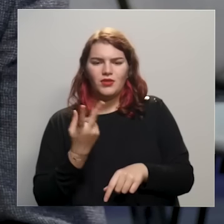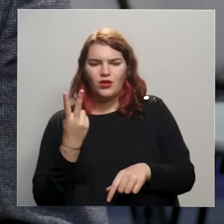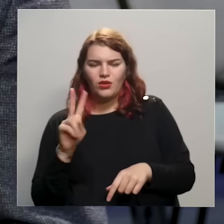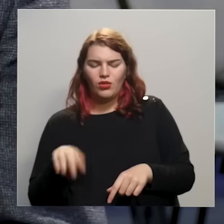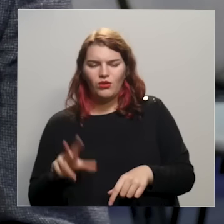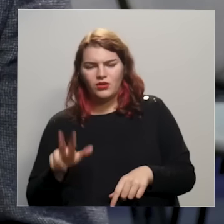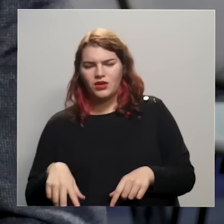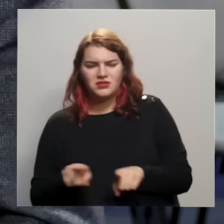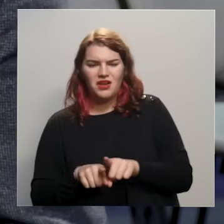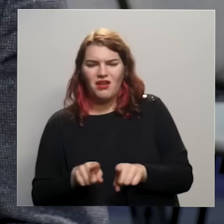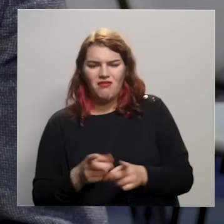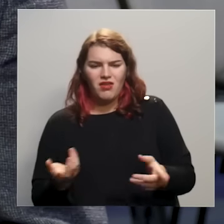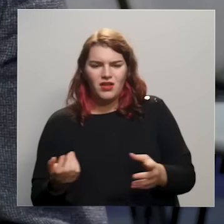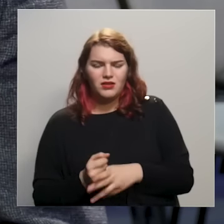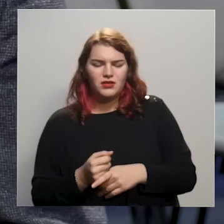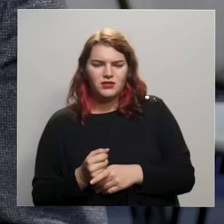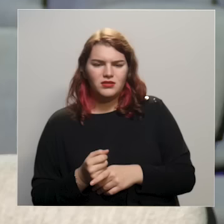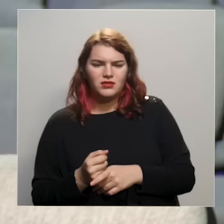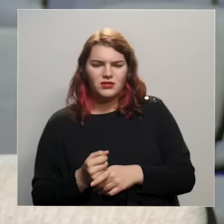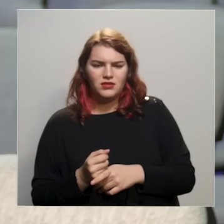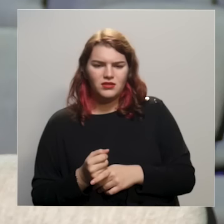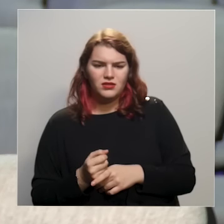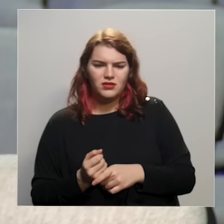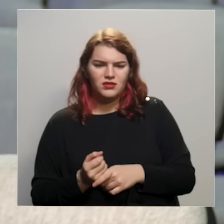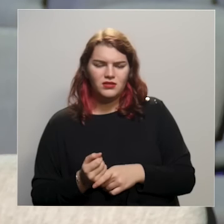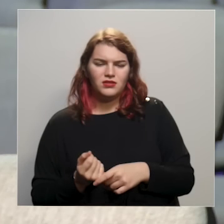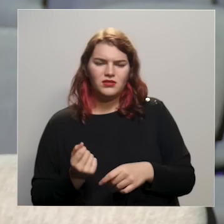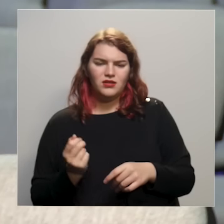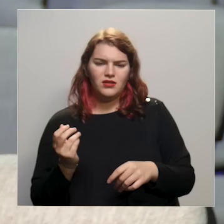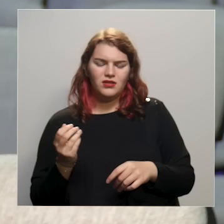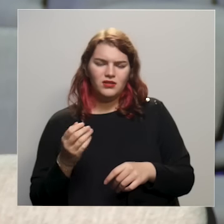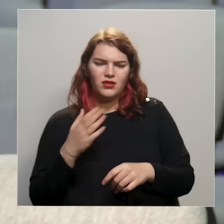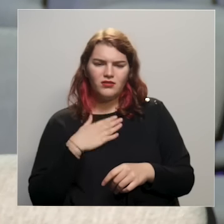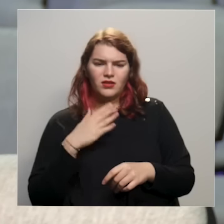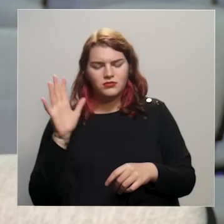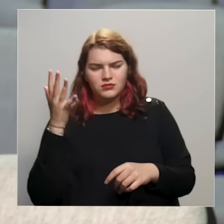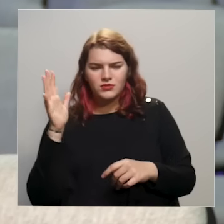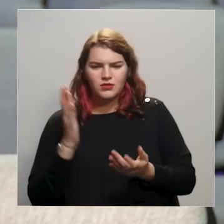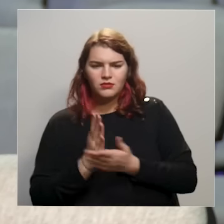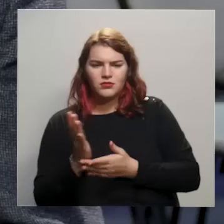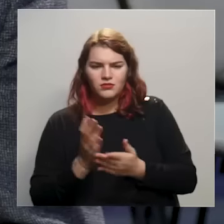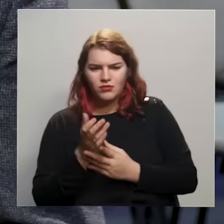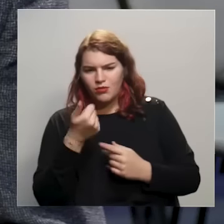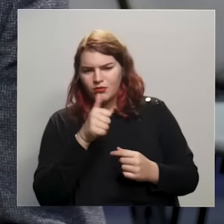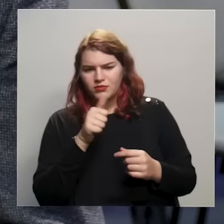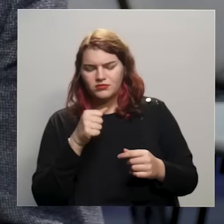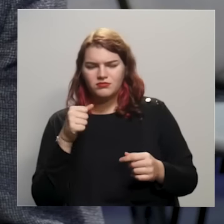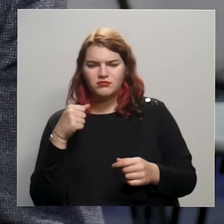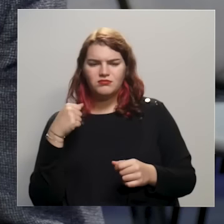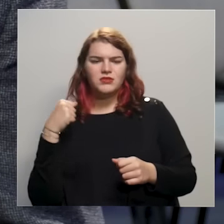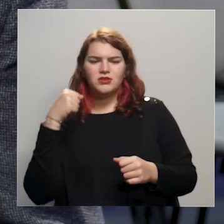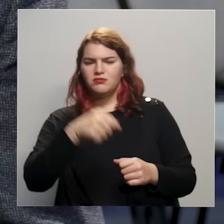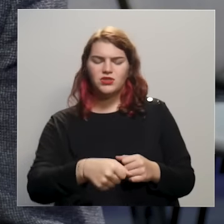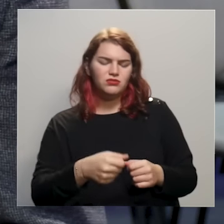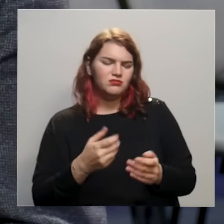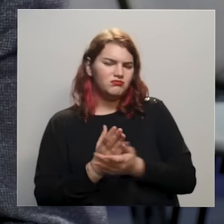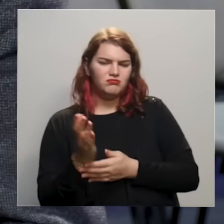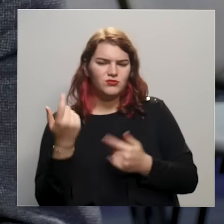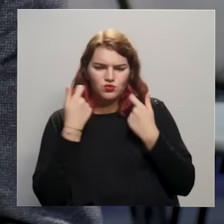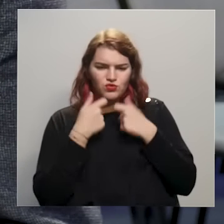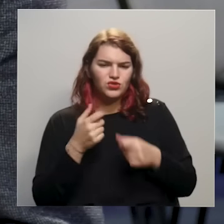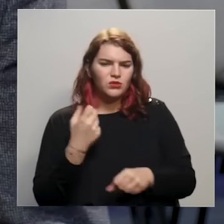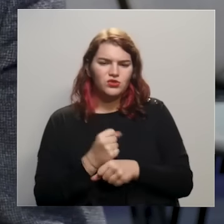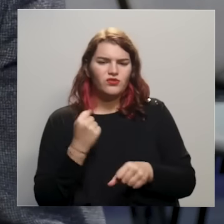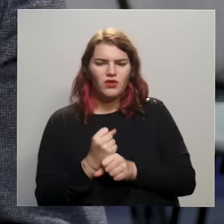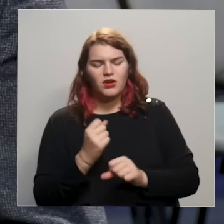roc. Adică spărgeam. Aveam o nebunie în cap când eram băut, nu știam ce fac. Nu